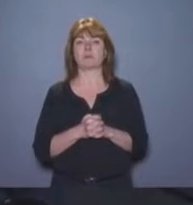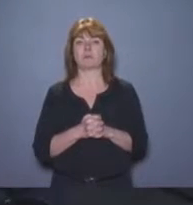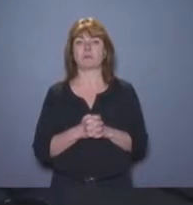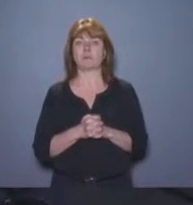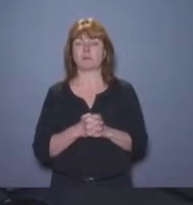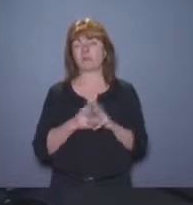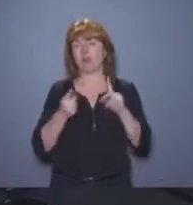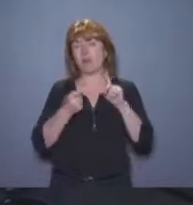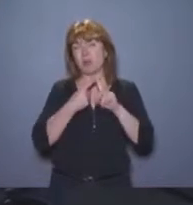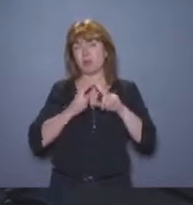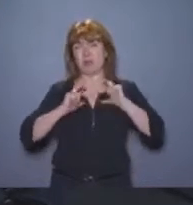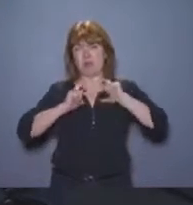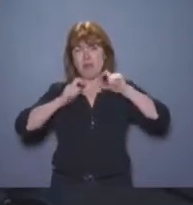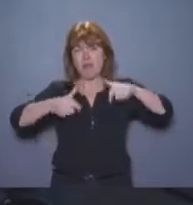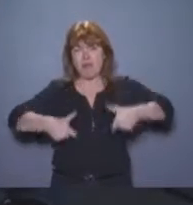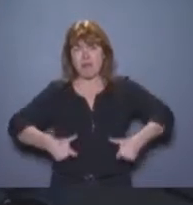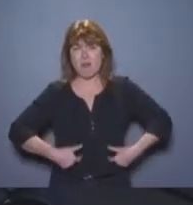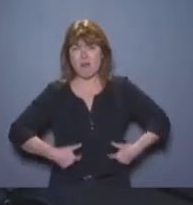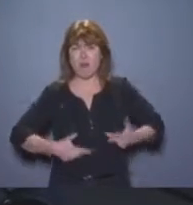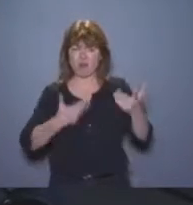Mais est-ce qu'on lui a dit